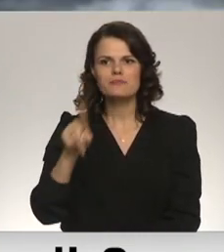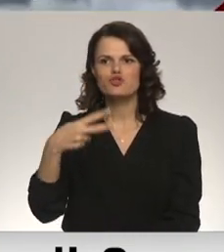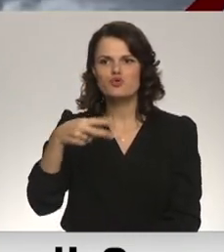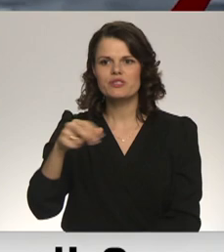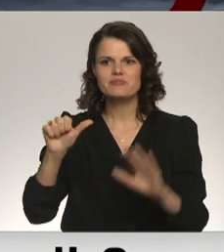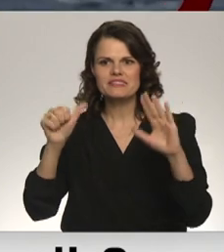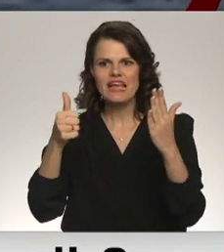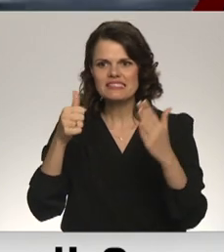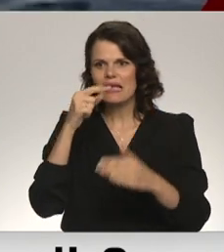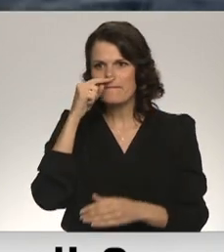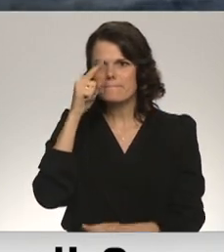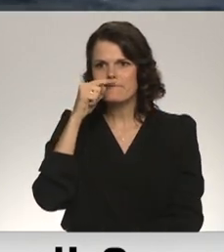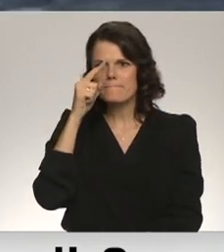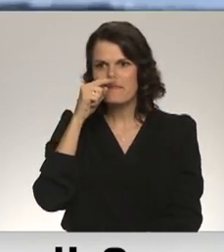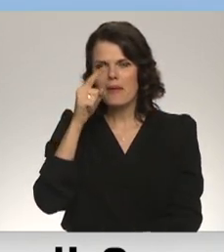martā.